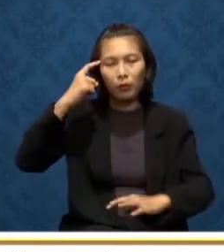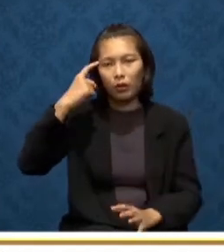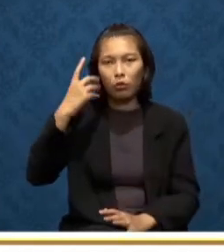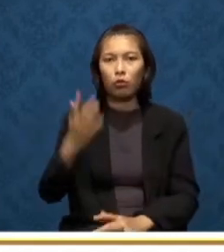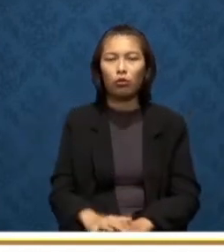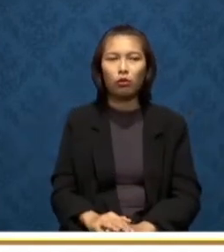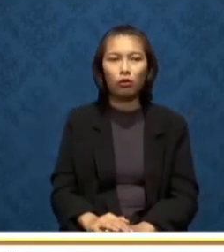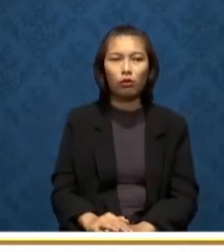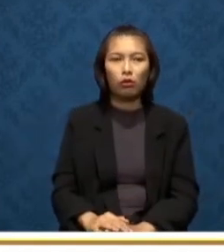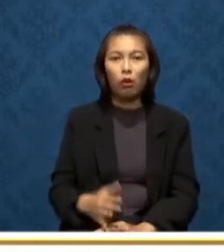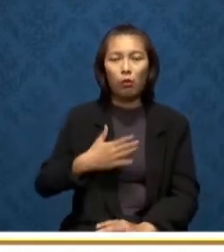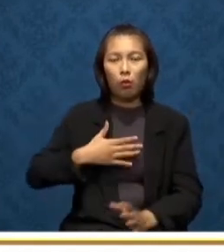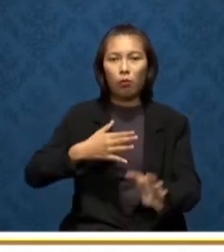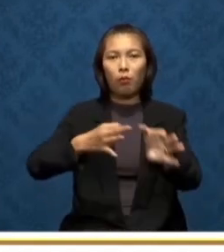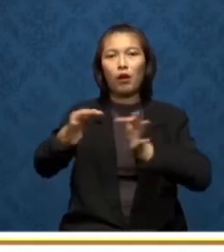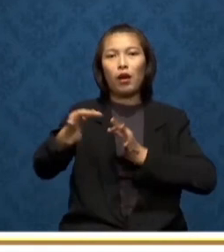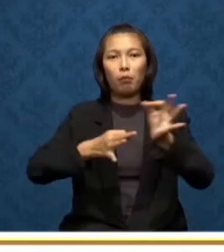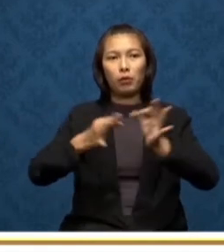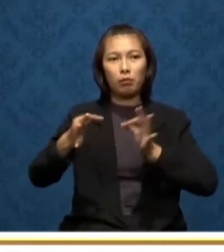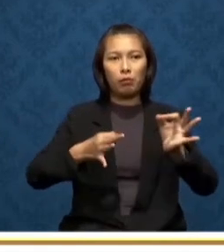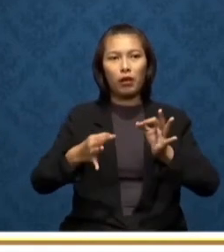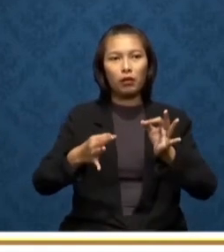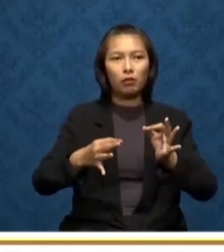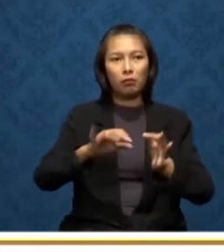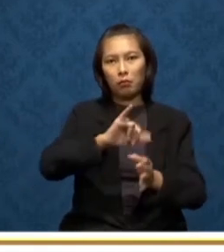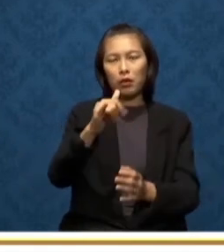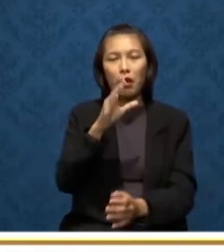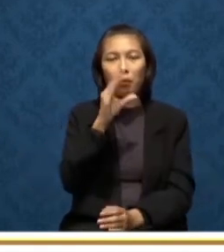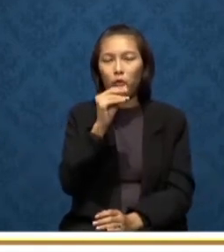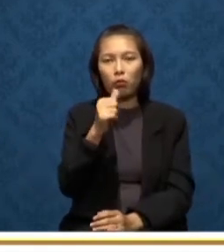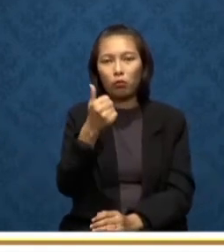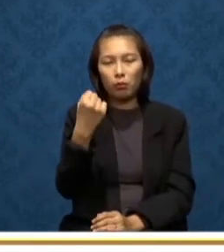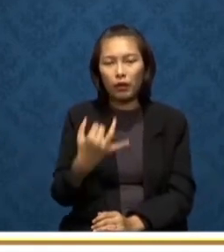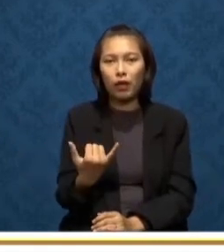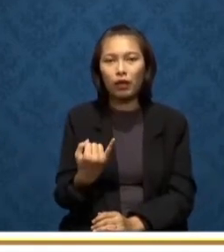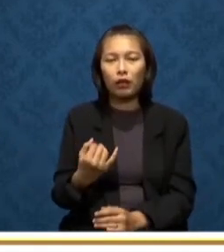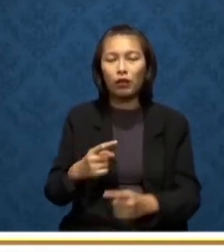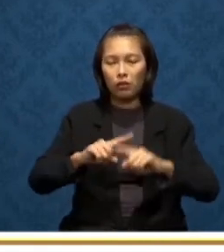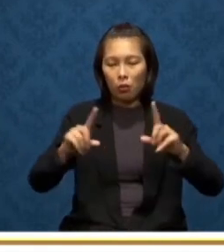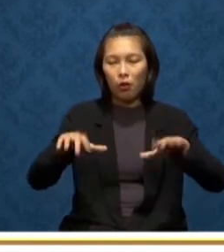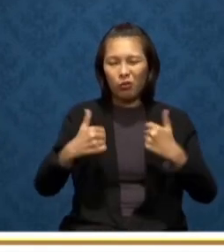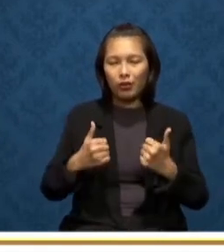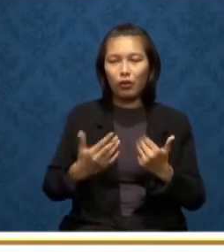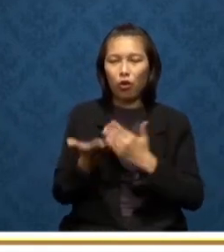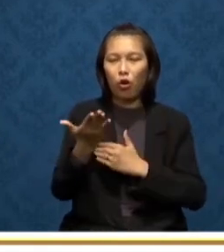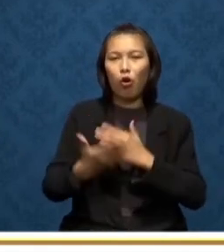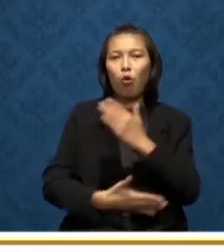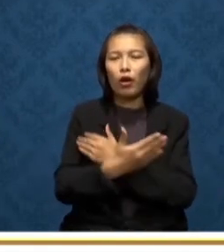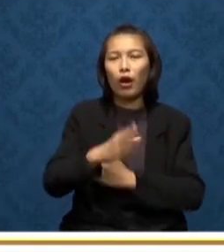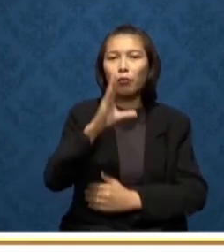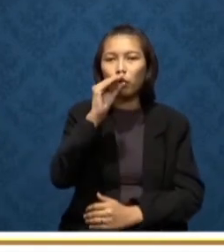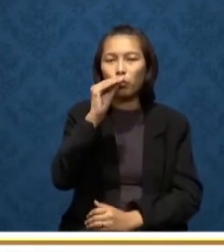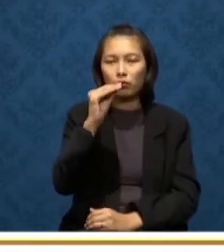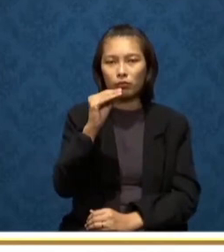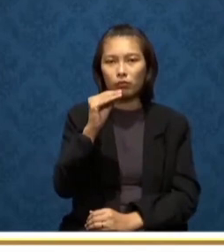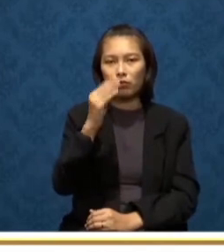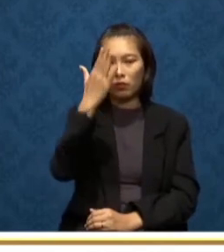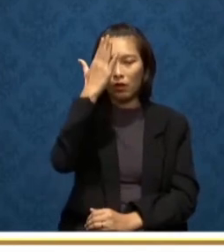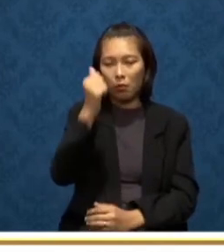ท่านครับผมอภิปรายบางสิ่งบางอย่างไม่น่าพูดแต่วันนี้ถือโอกาสพูดเถอะครับการรัฐประหาร